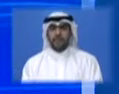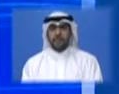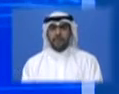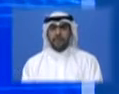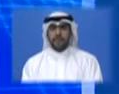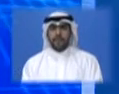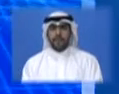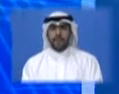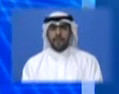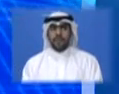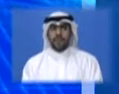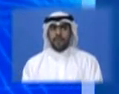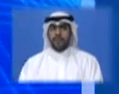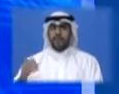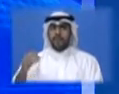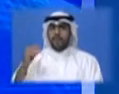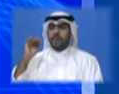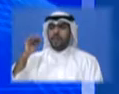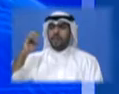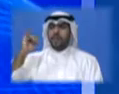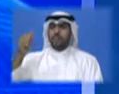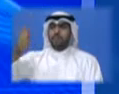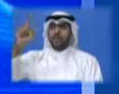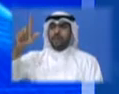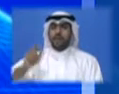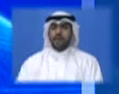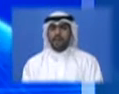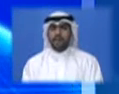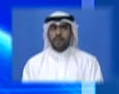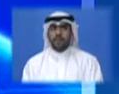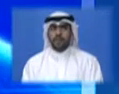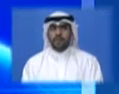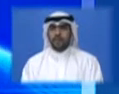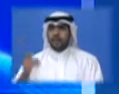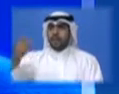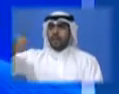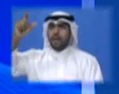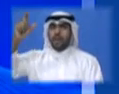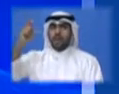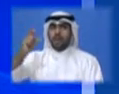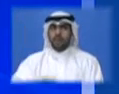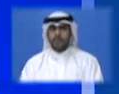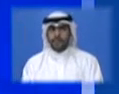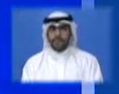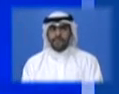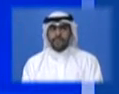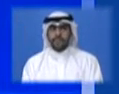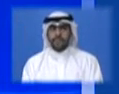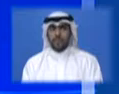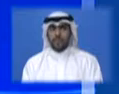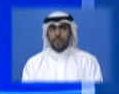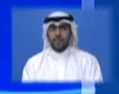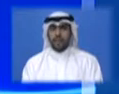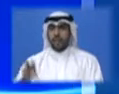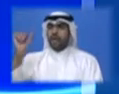الله العبيدان، جمال أحمد مشاري عبد العزيز عبد الله العبيدان، خالد أحمد مشاري عبد العزيز عبد الله